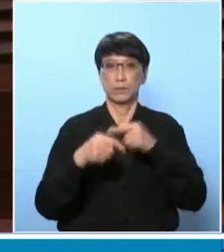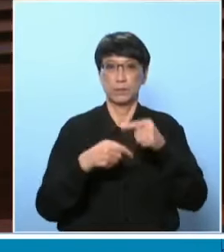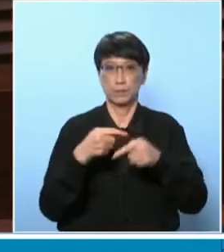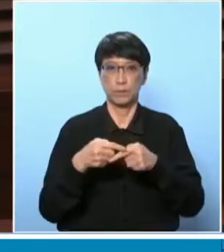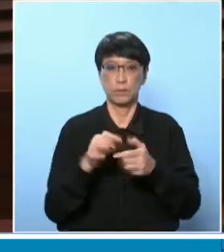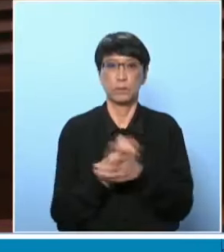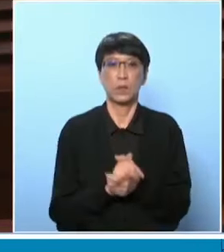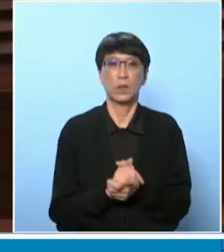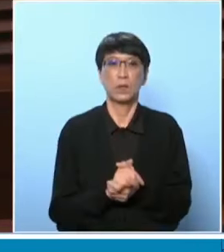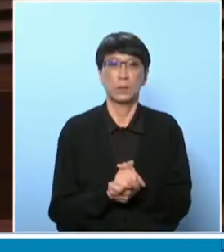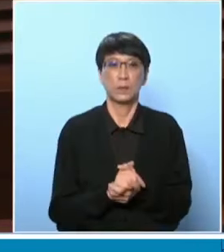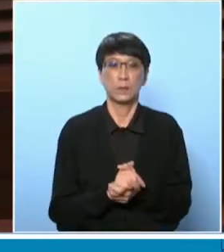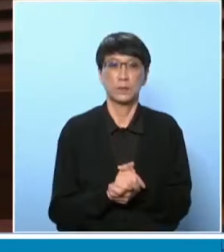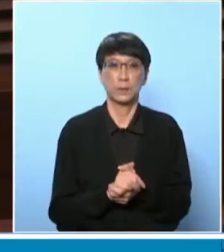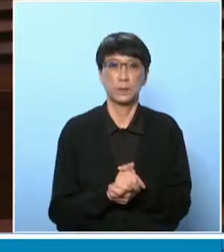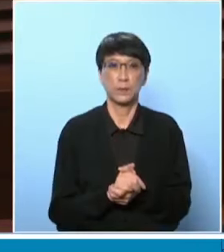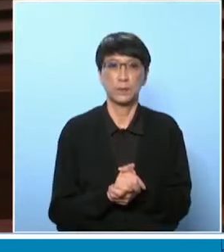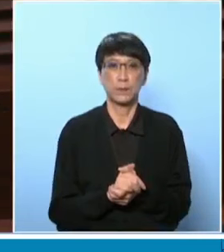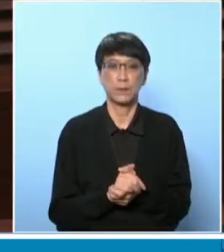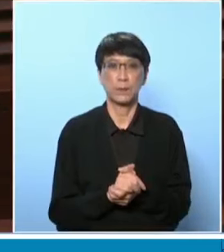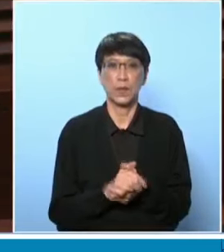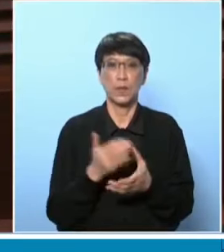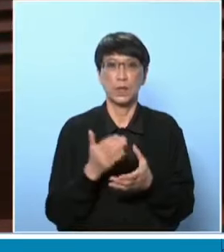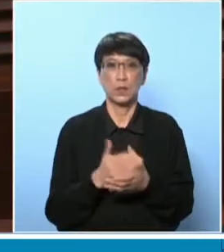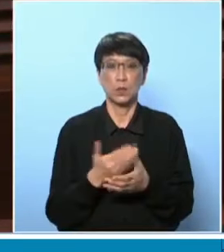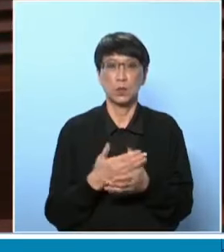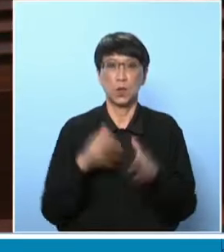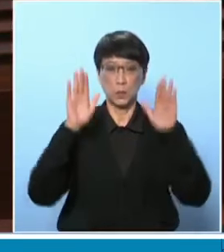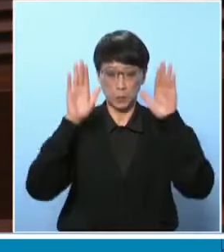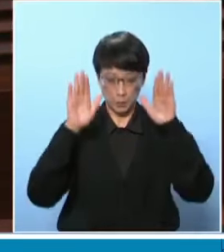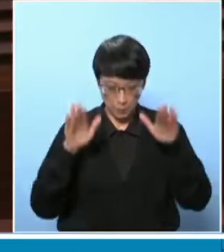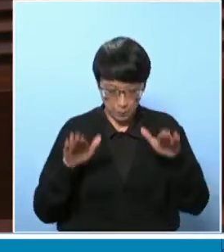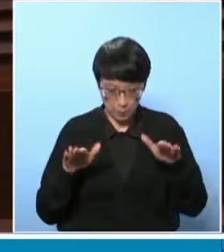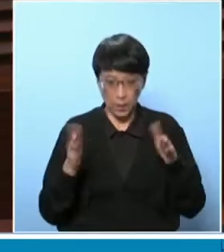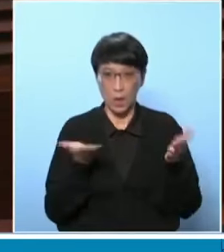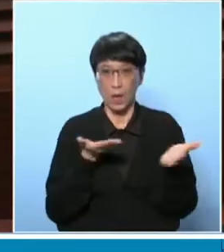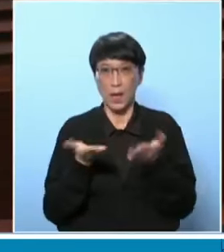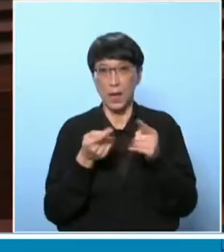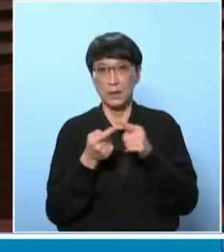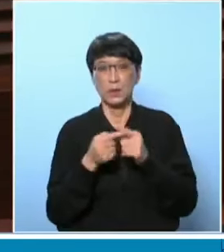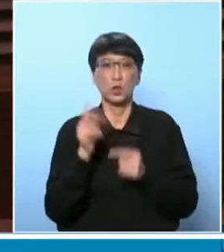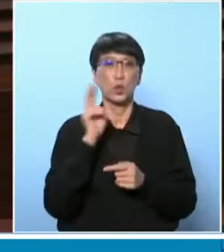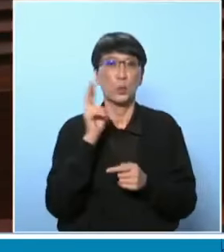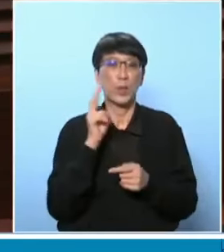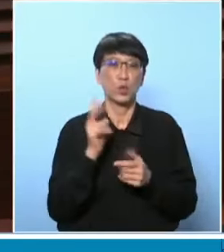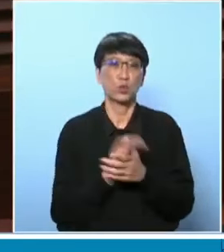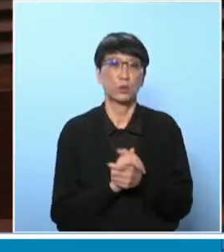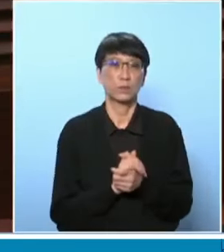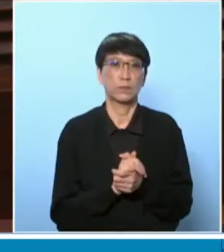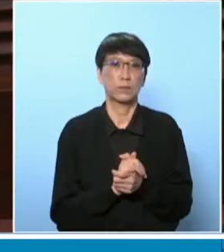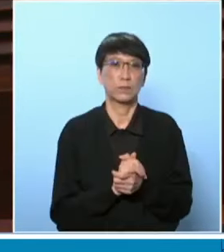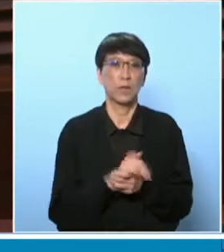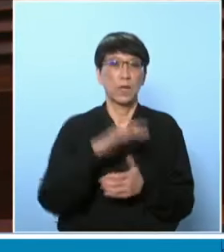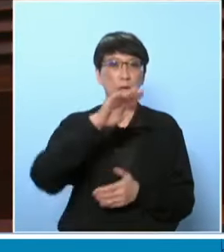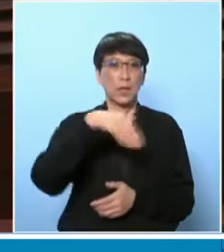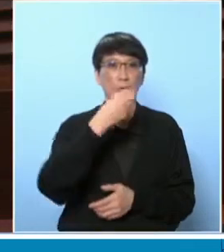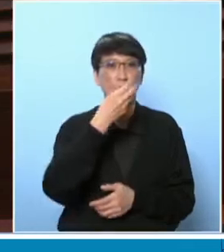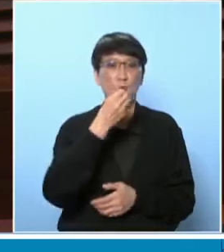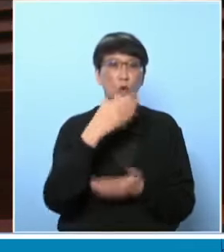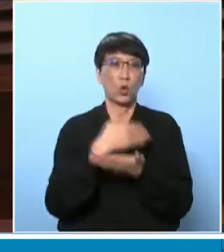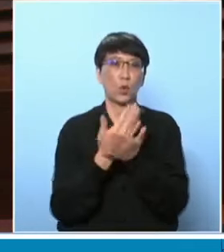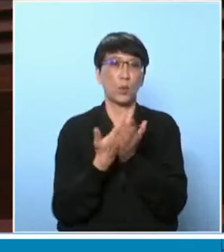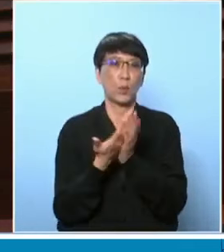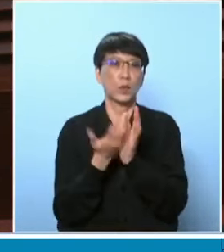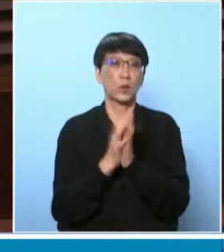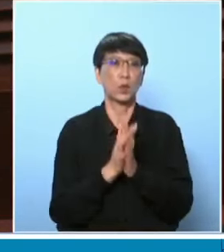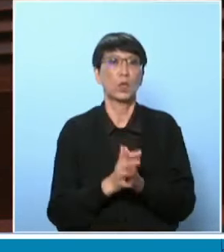下點樣可以因為其實我哋都唔單止有穆斯林嘅，譬如我哋喺帶嚟港旅遊嘅好多唔同